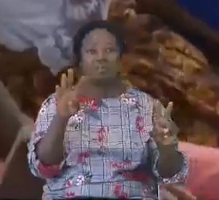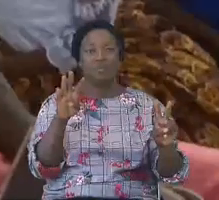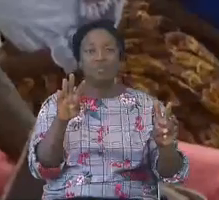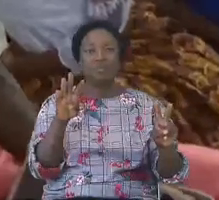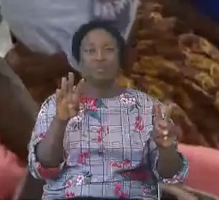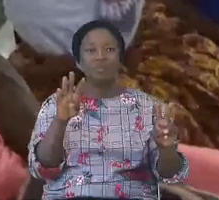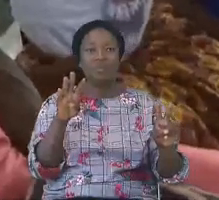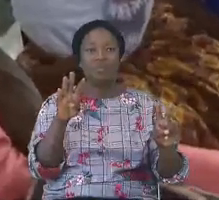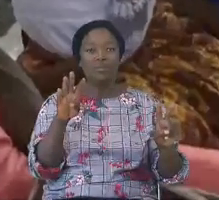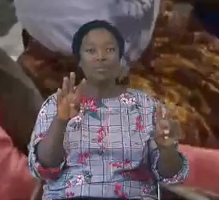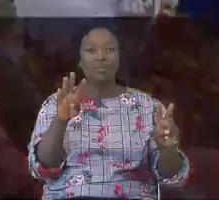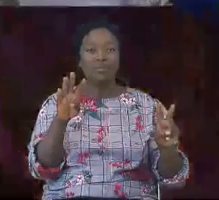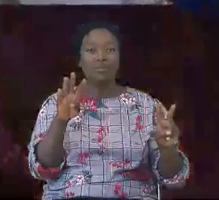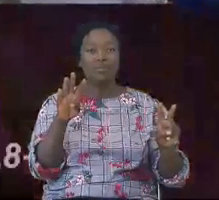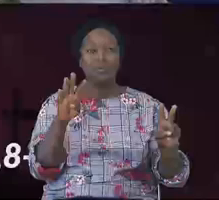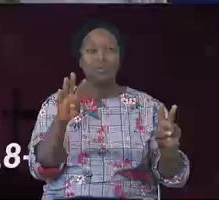Colossiens 2,